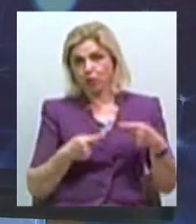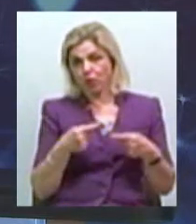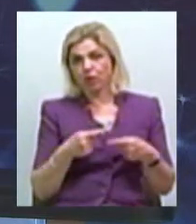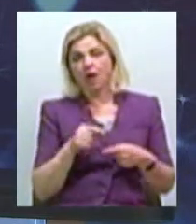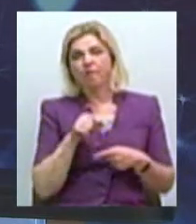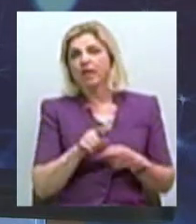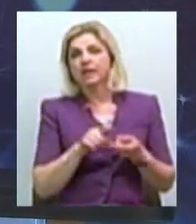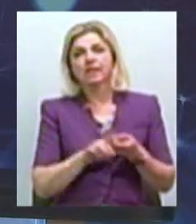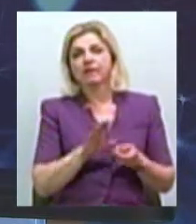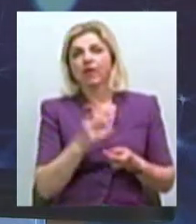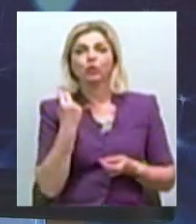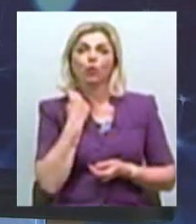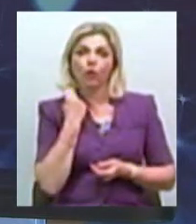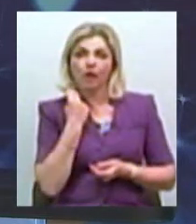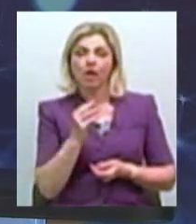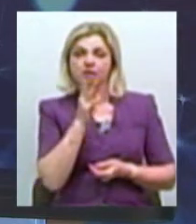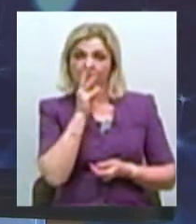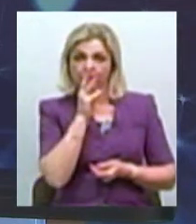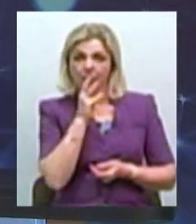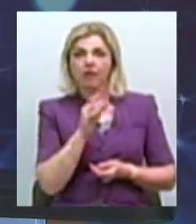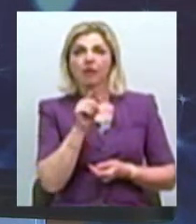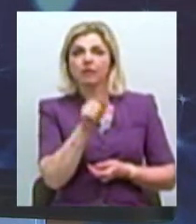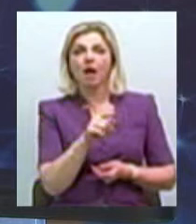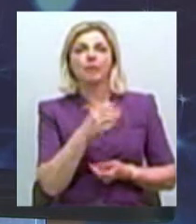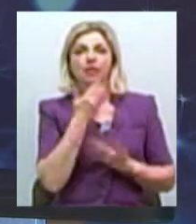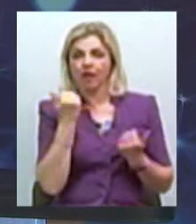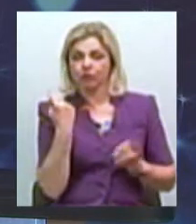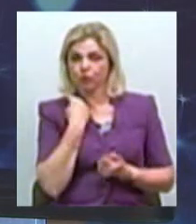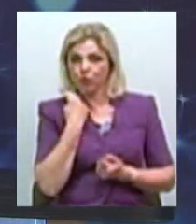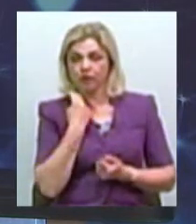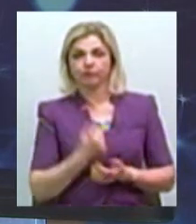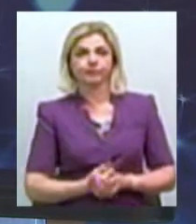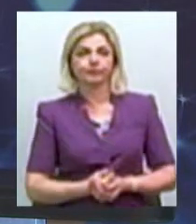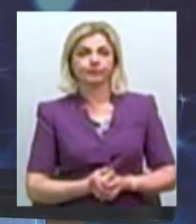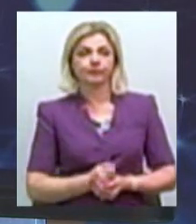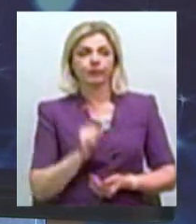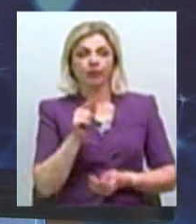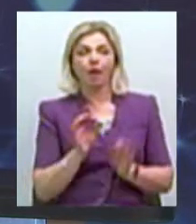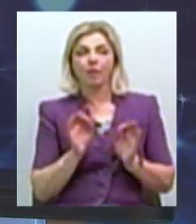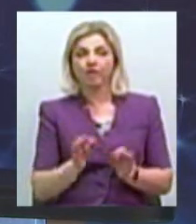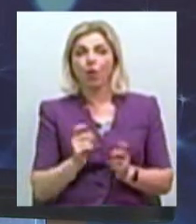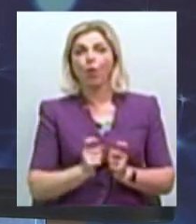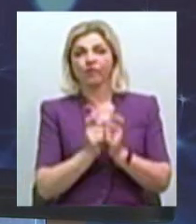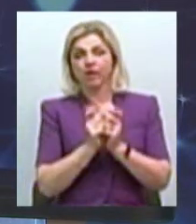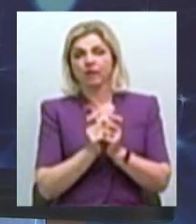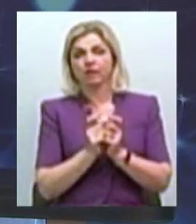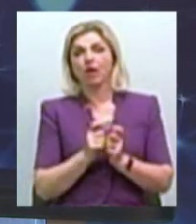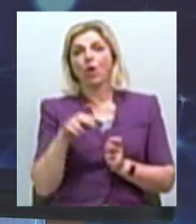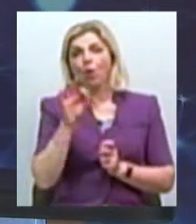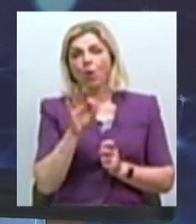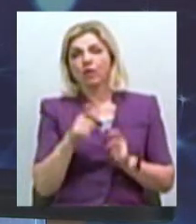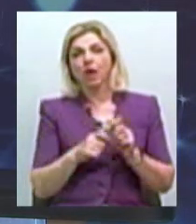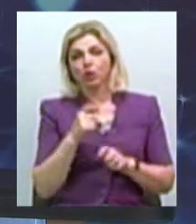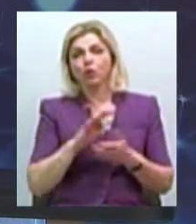вона не стосувалася заборгованості з виплати заробітної плати, там її немає і не було на той момент. Там якраз йшов конфлікт знов-таки по порушенню